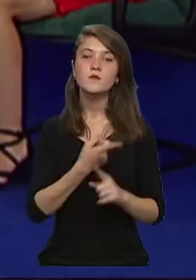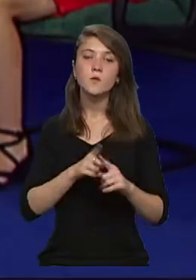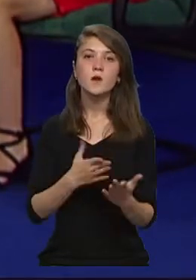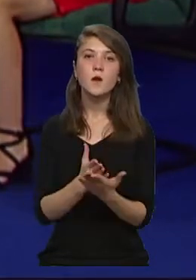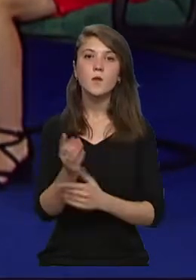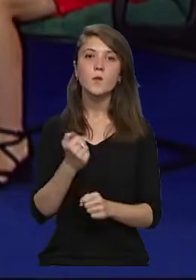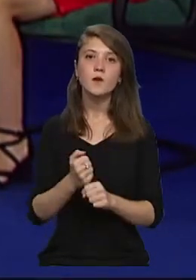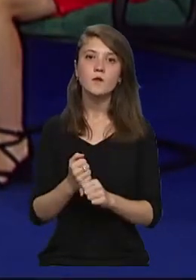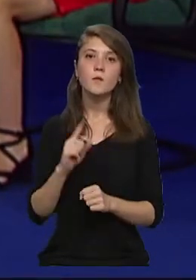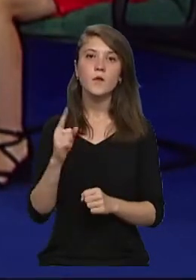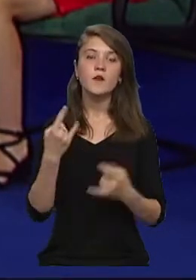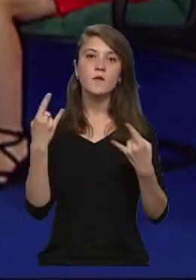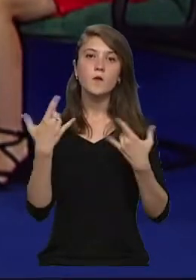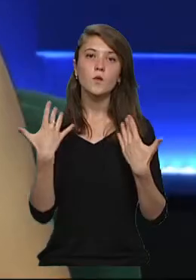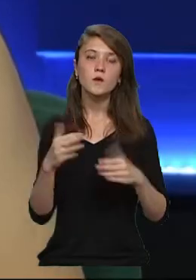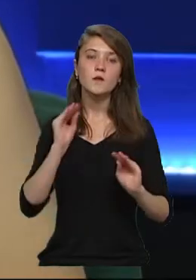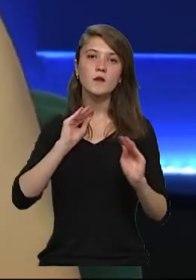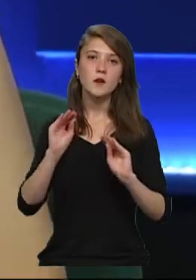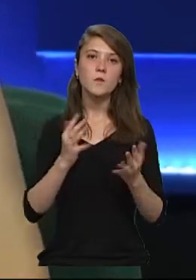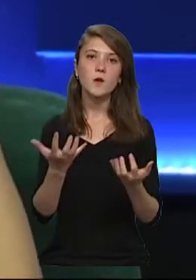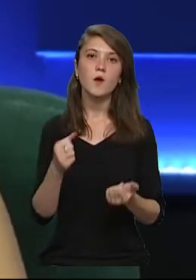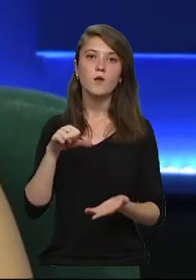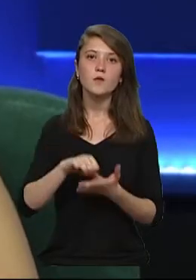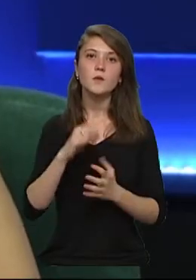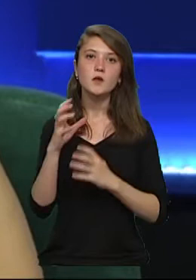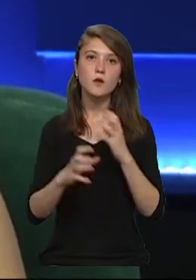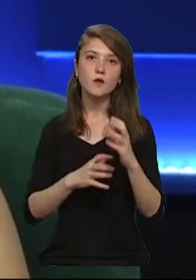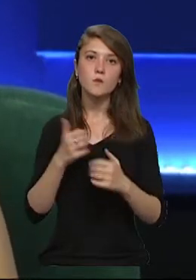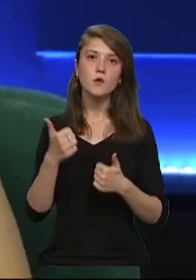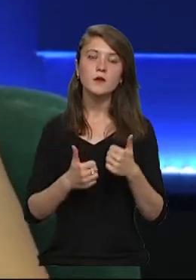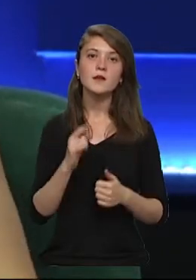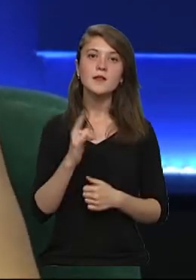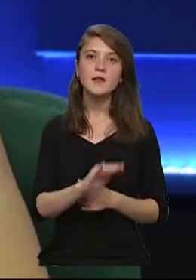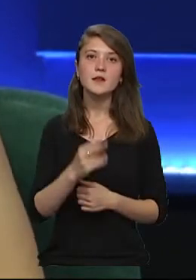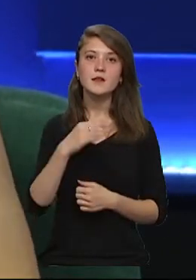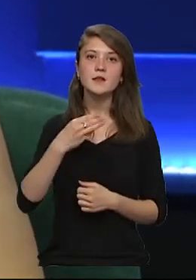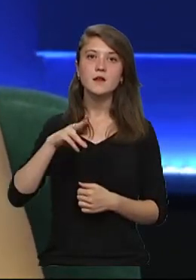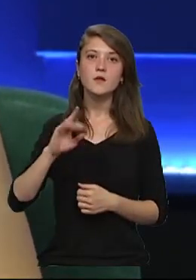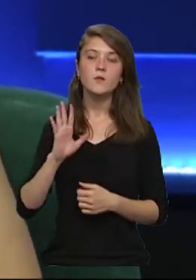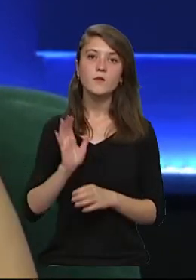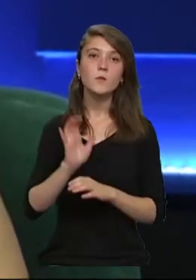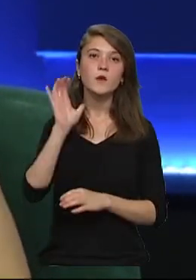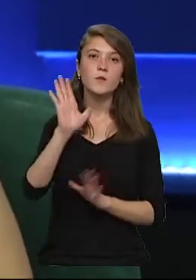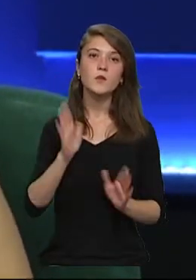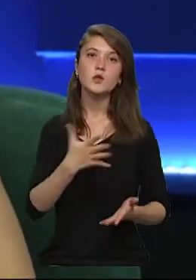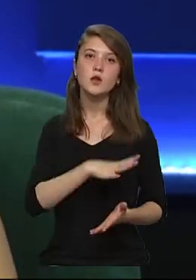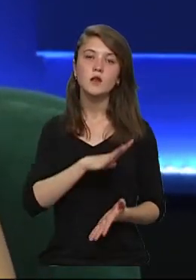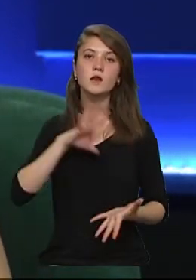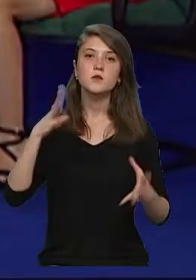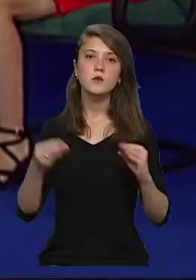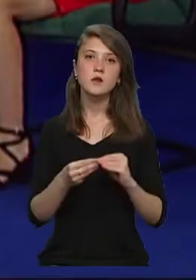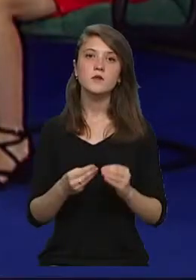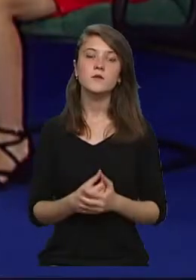Вже перший відеоролик також змонтований, приймаємо участь в міжнародному конкурсі «Дитятко», відправлений, будемо чекати